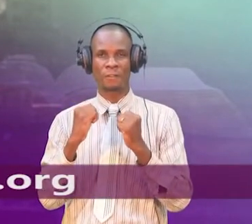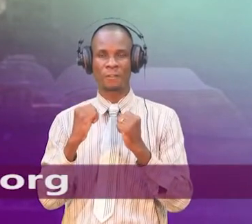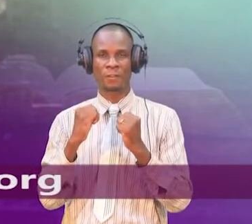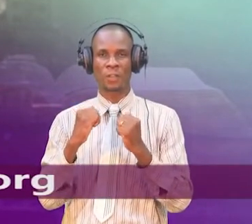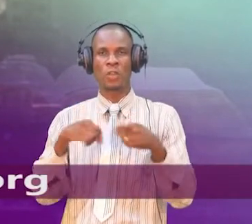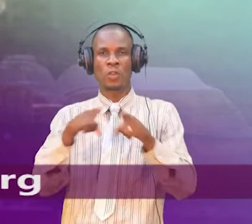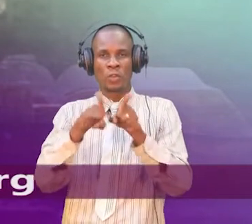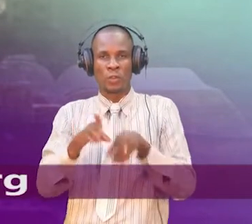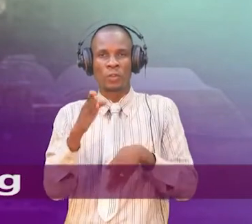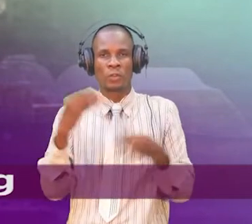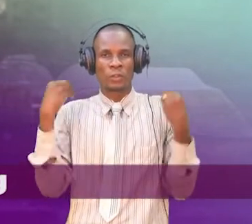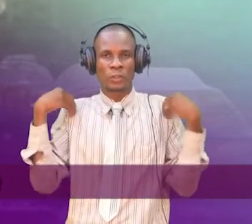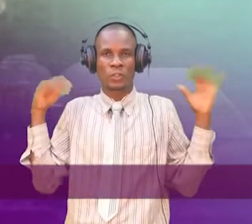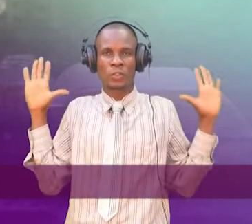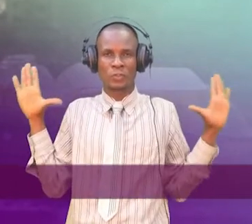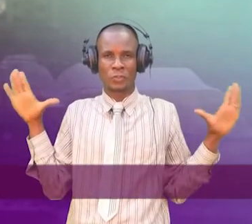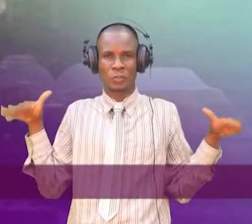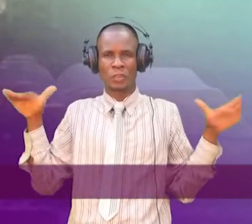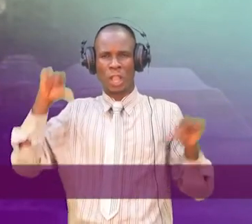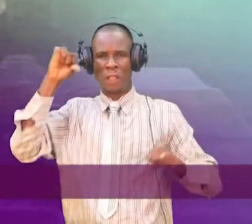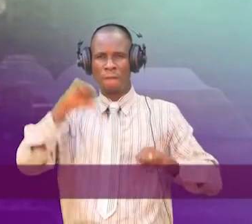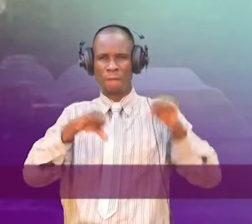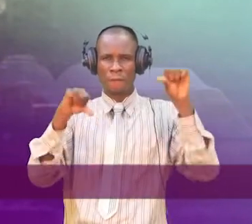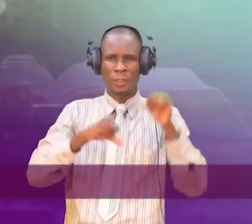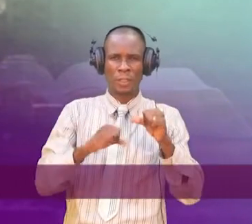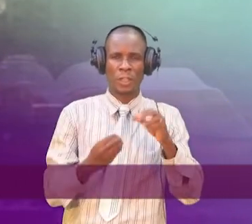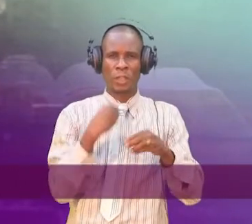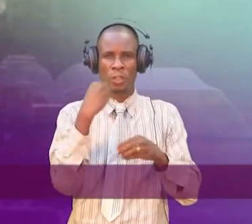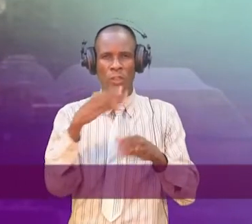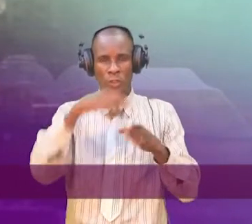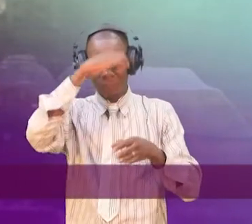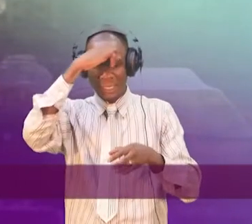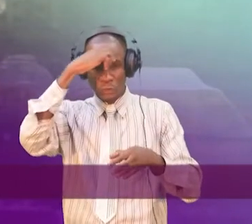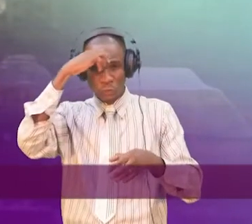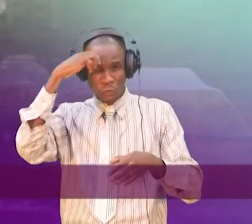ekangami na mabe pe ya Satana. Biblia ezali kolakisa biso te